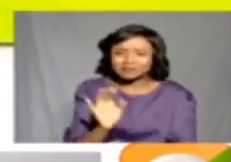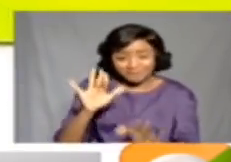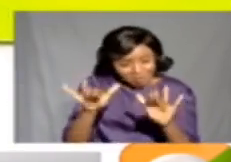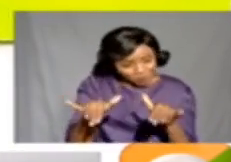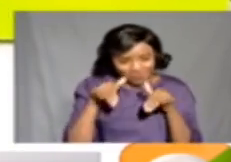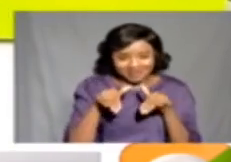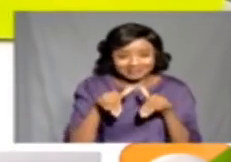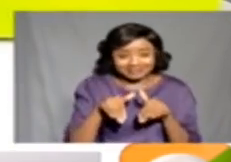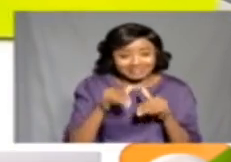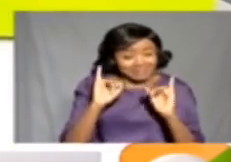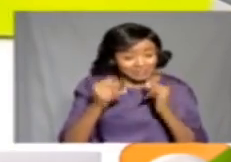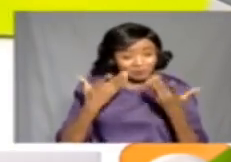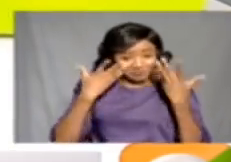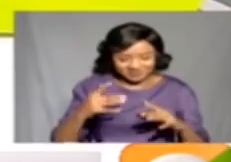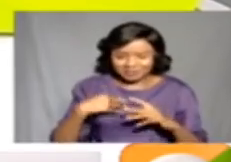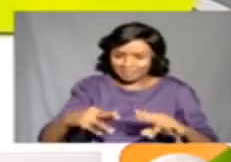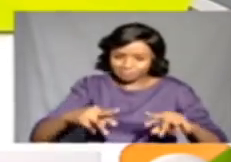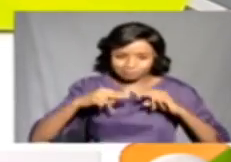tule.